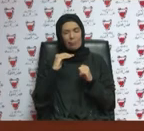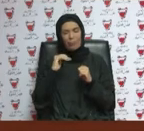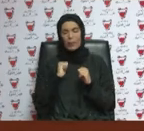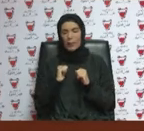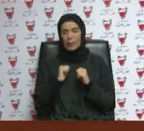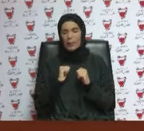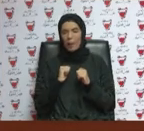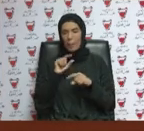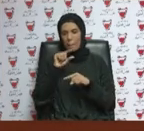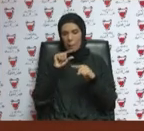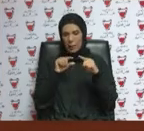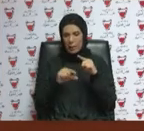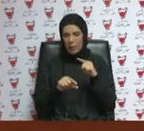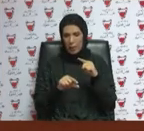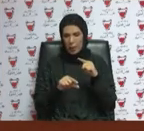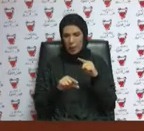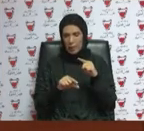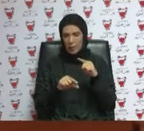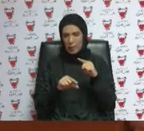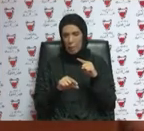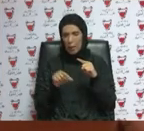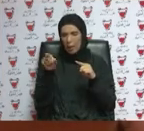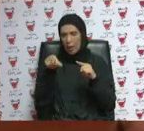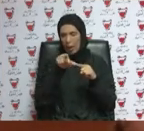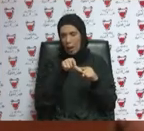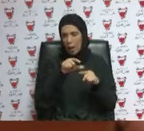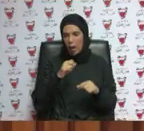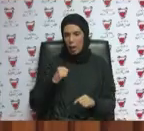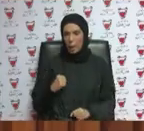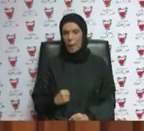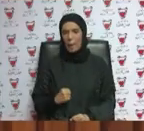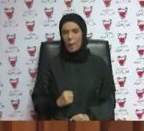لديهم نسبة صغيرة من البحرينيين، ولذلك فهذه